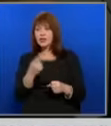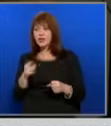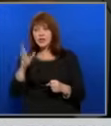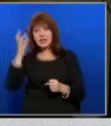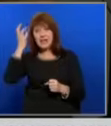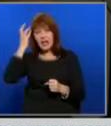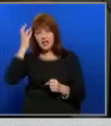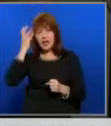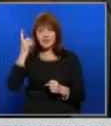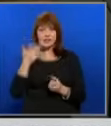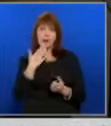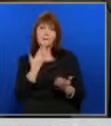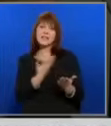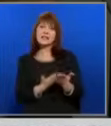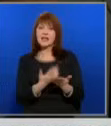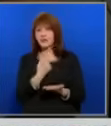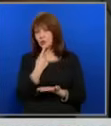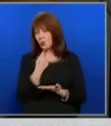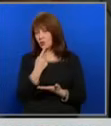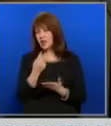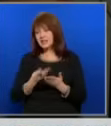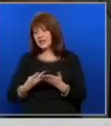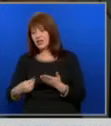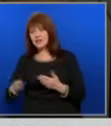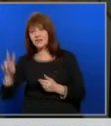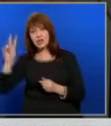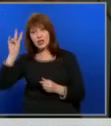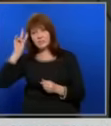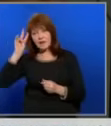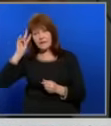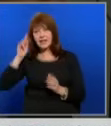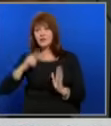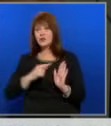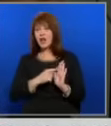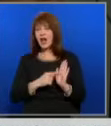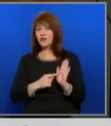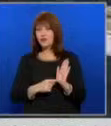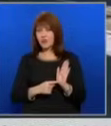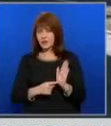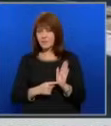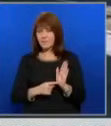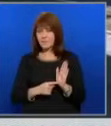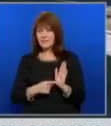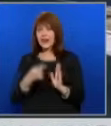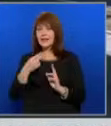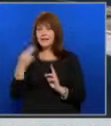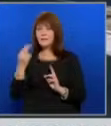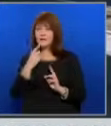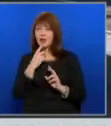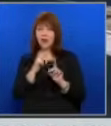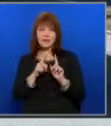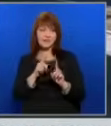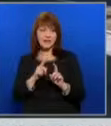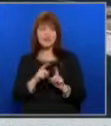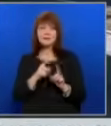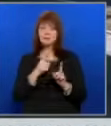държави членки да представи условия, които стоят извън изпълнението на критериите за членство в Шенген. Темата коментираха и лидери